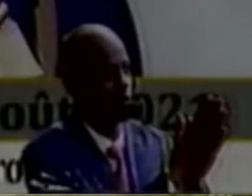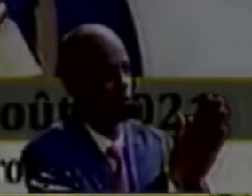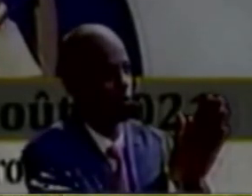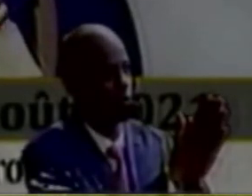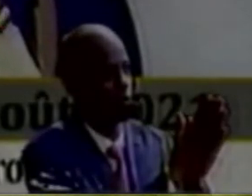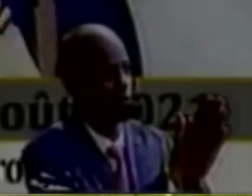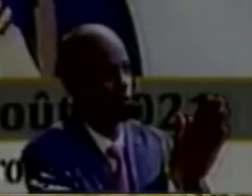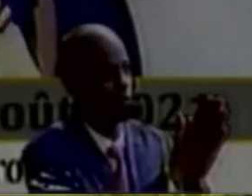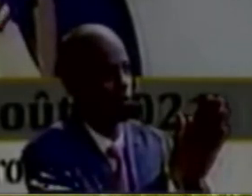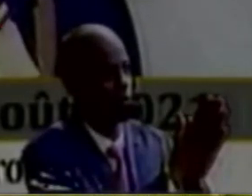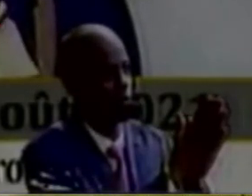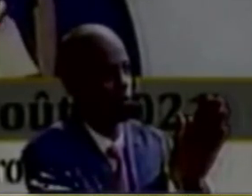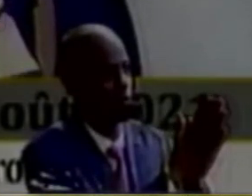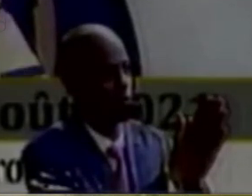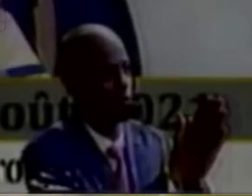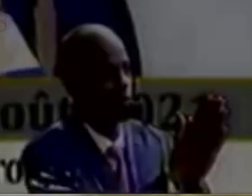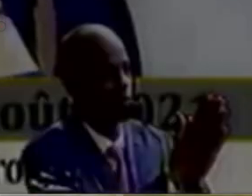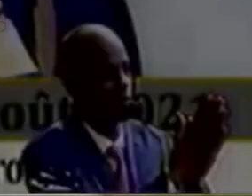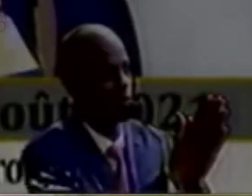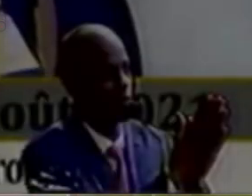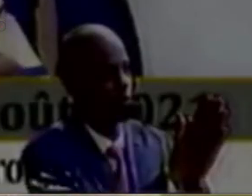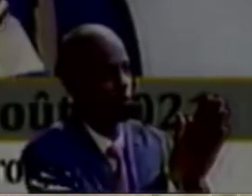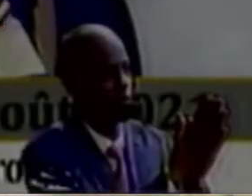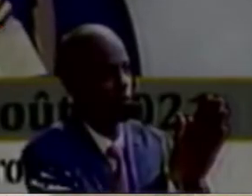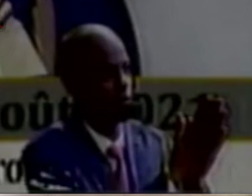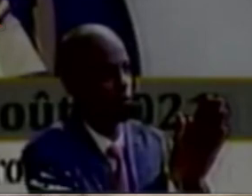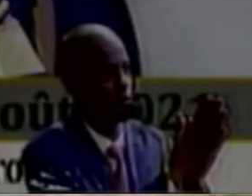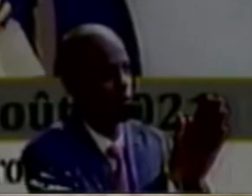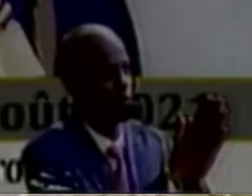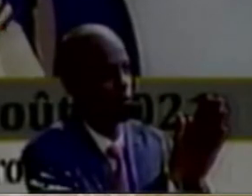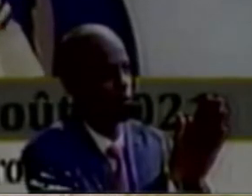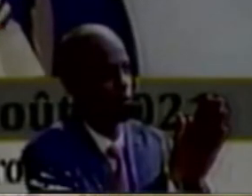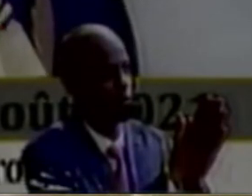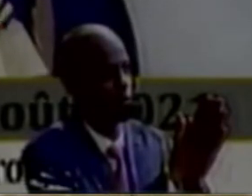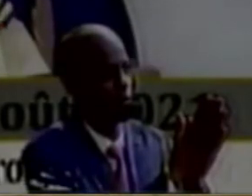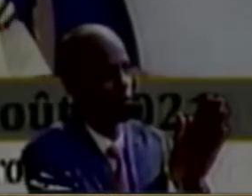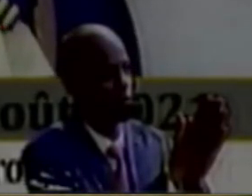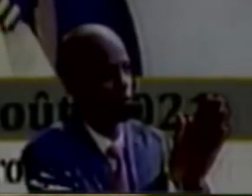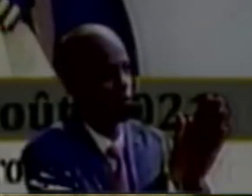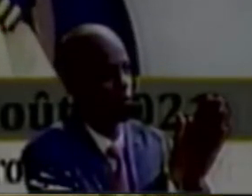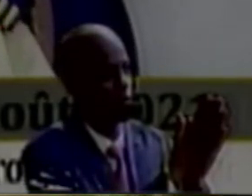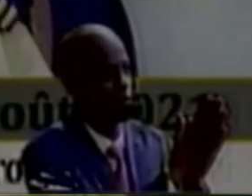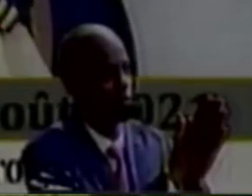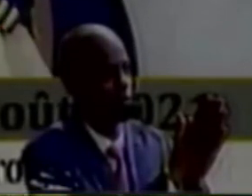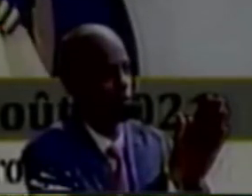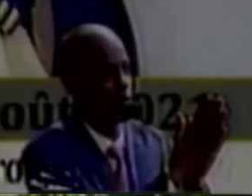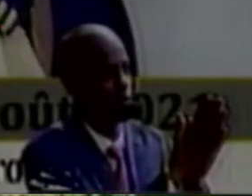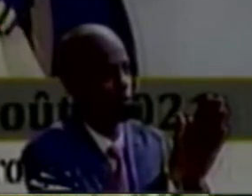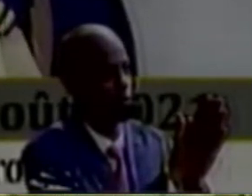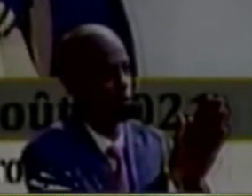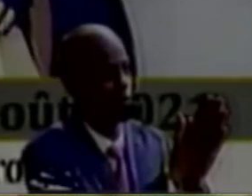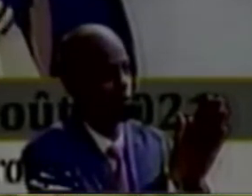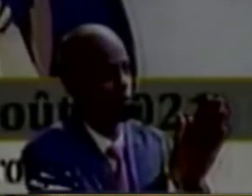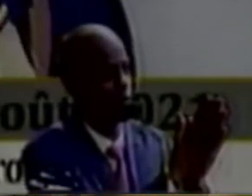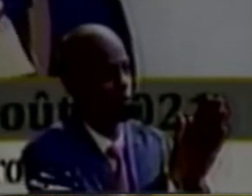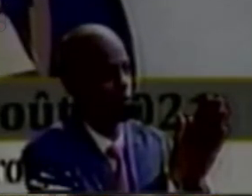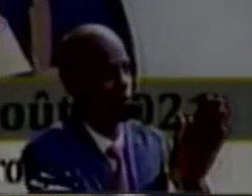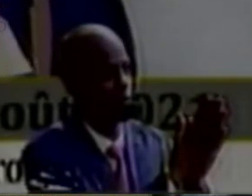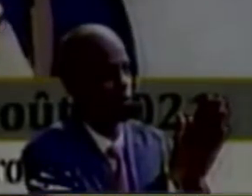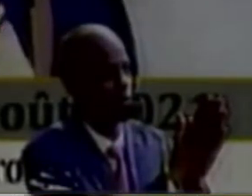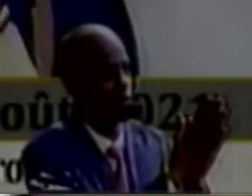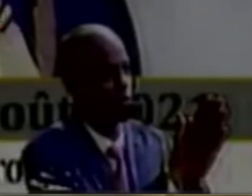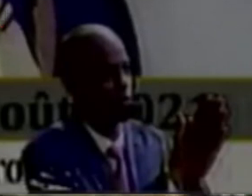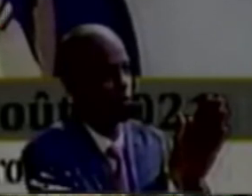yon famille ta victime. Numéro ça li toujours pour tout zak kidnapping nous ta constaté.